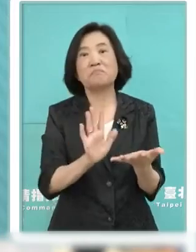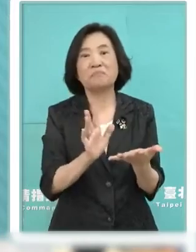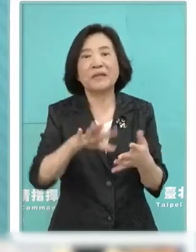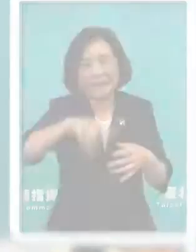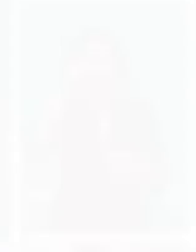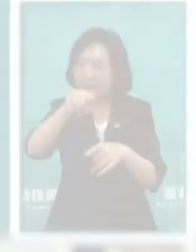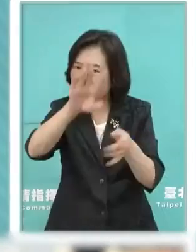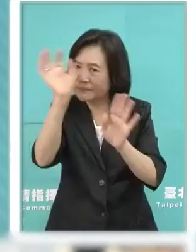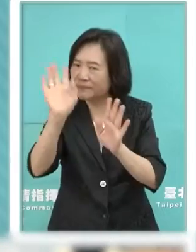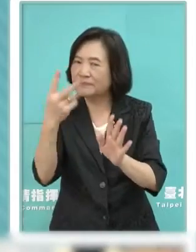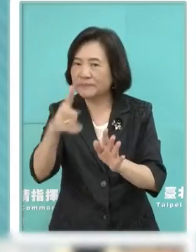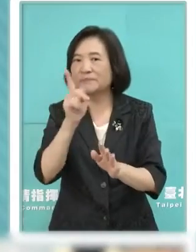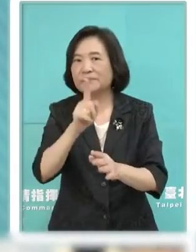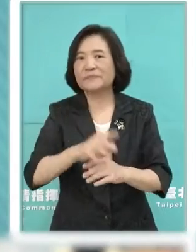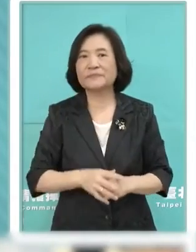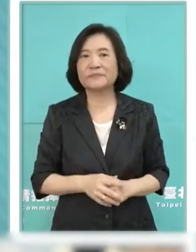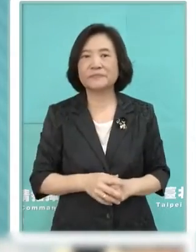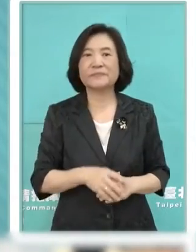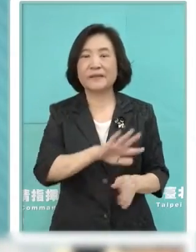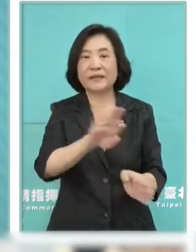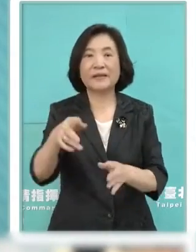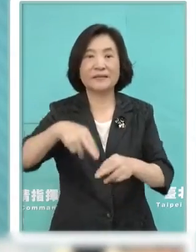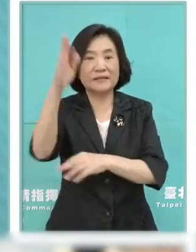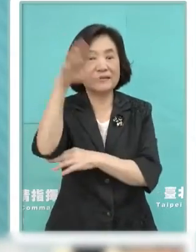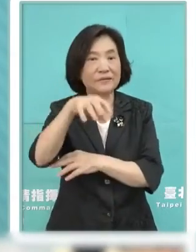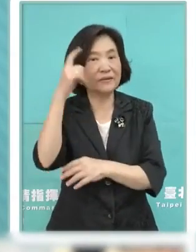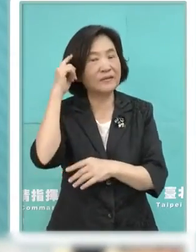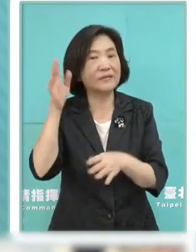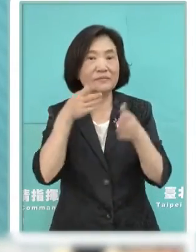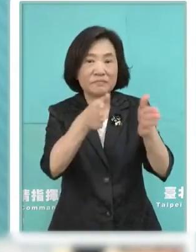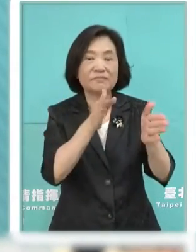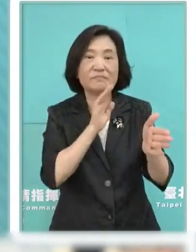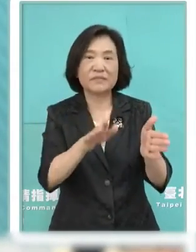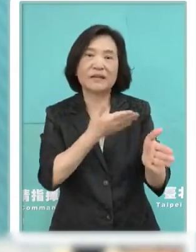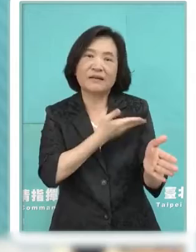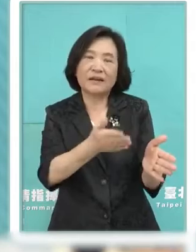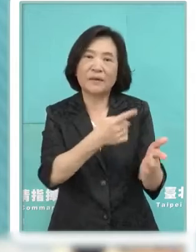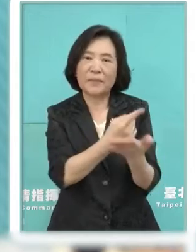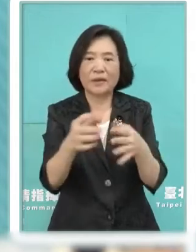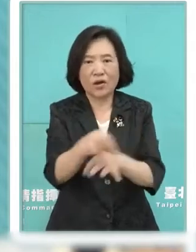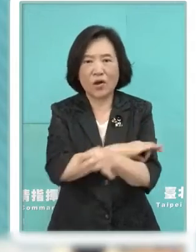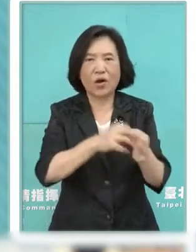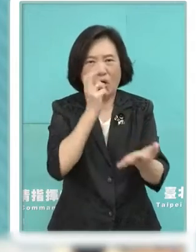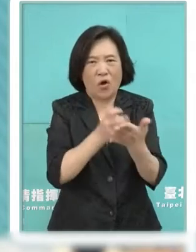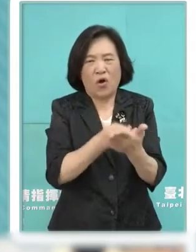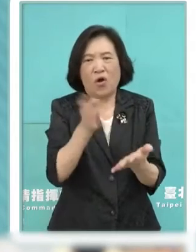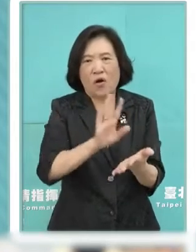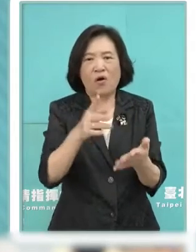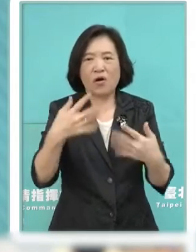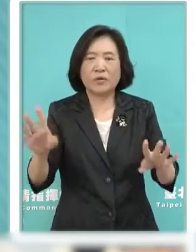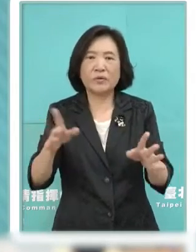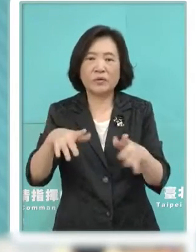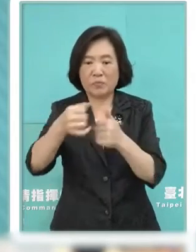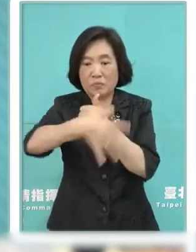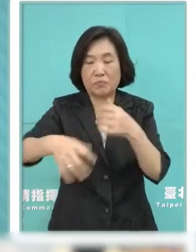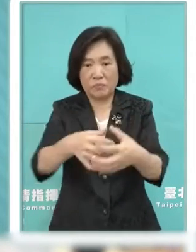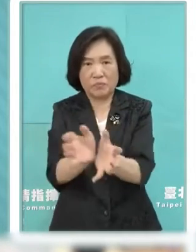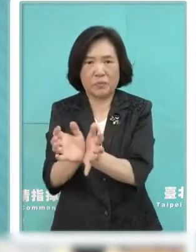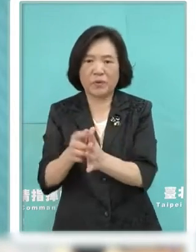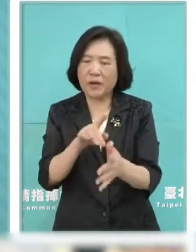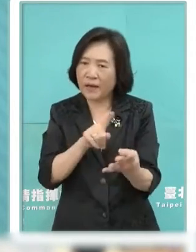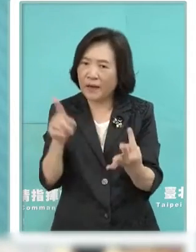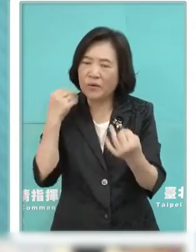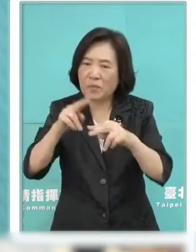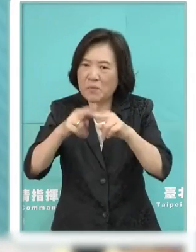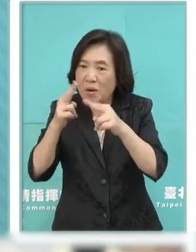的，应该是这样。 延续媒体提问，行政院要求规划适度放松各行业的管制，不少部会会开始盘点